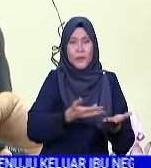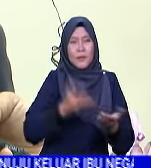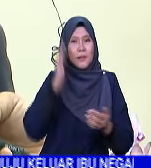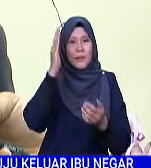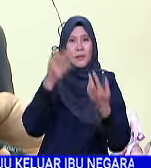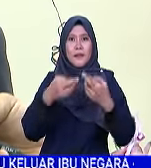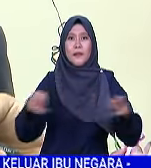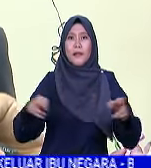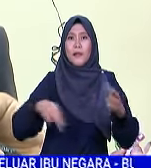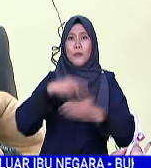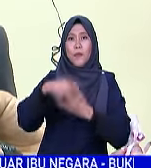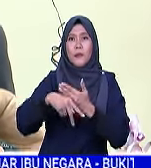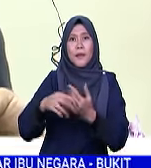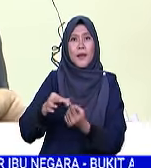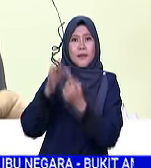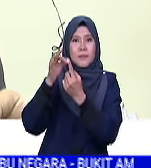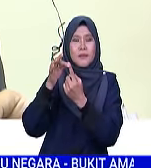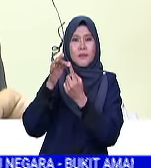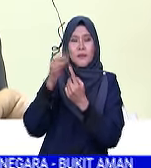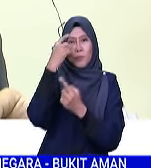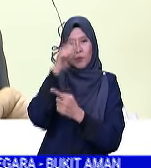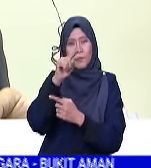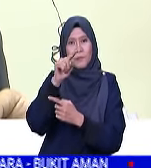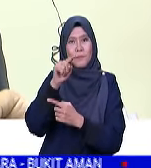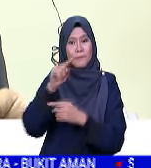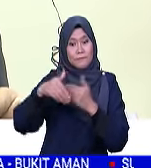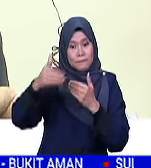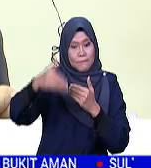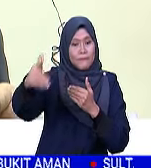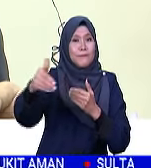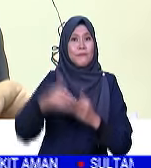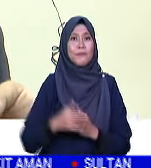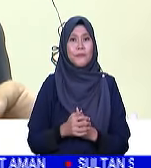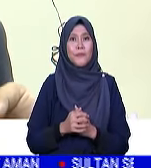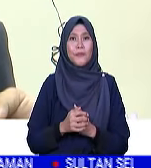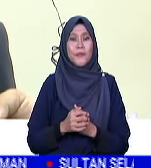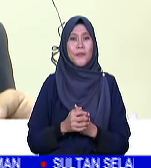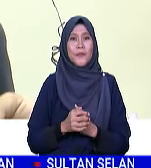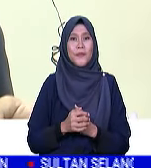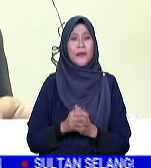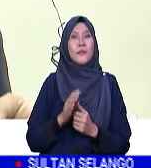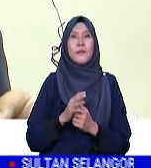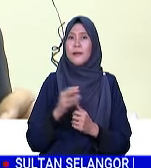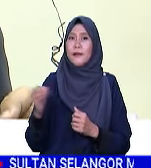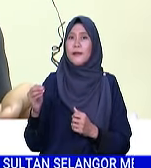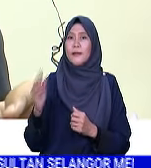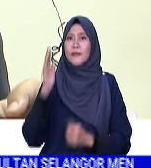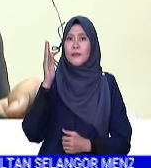akan melancarkan program khas kemas 2026 tak lama lagi. Dan samping itu juga kita akan